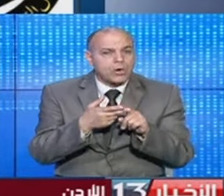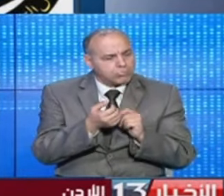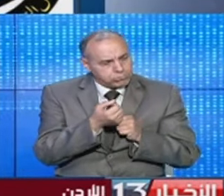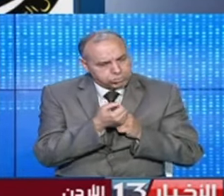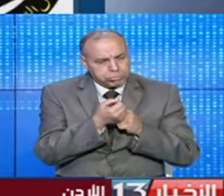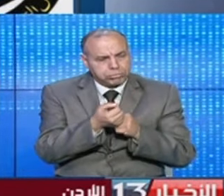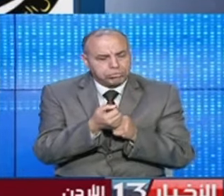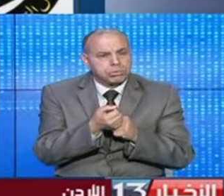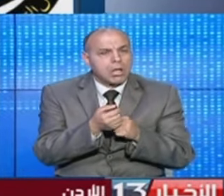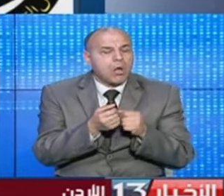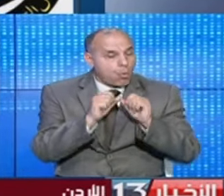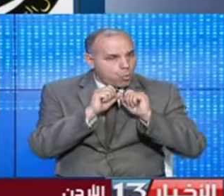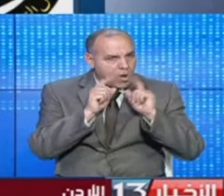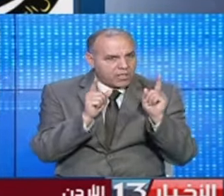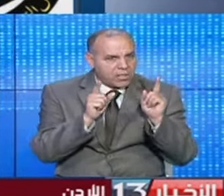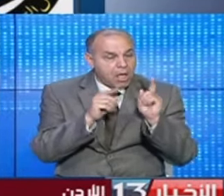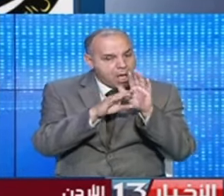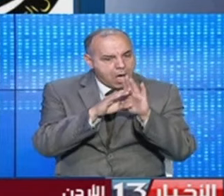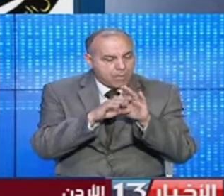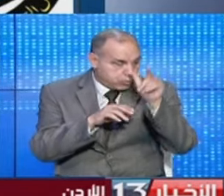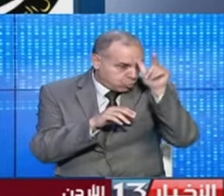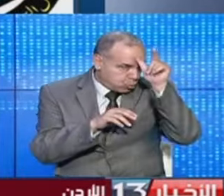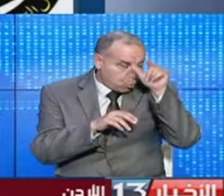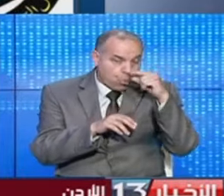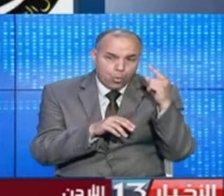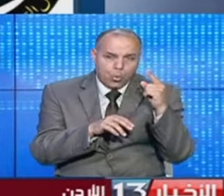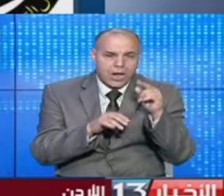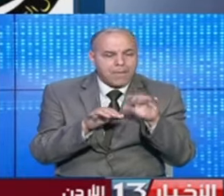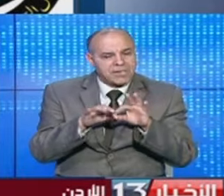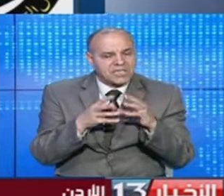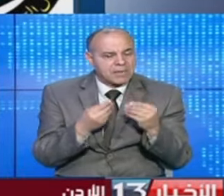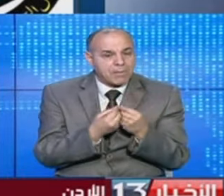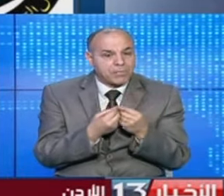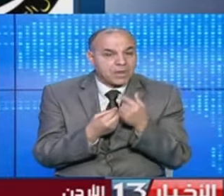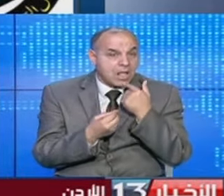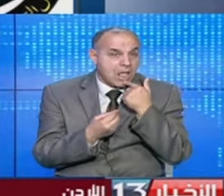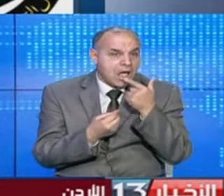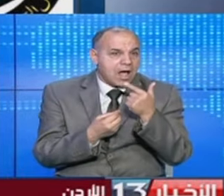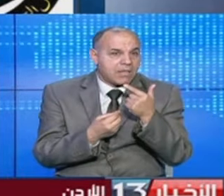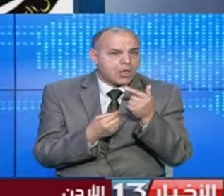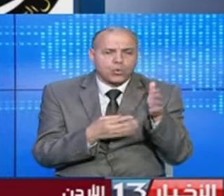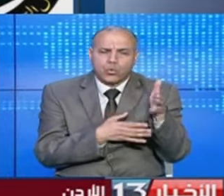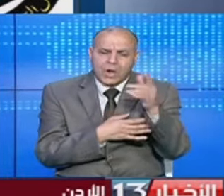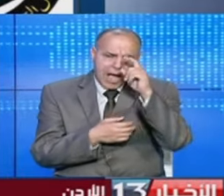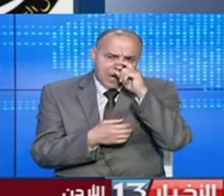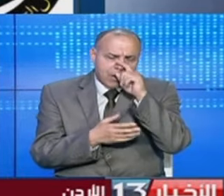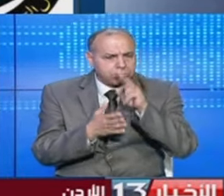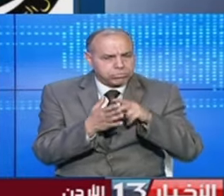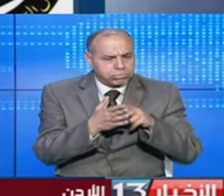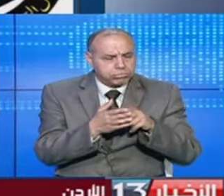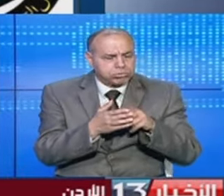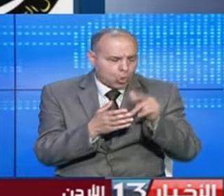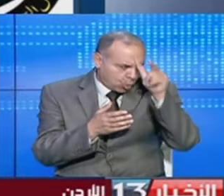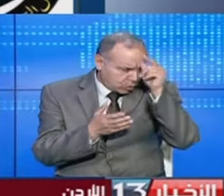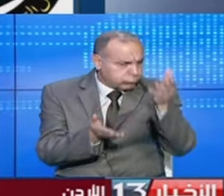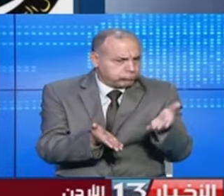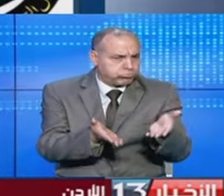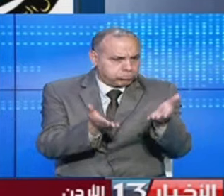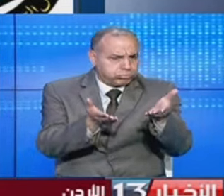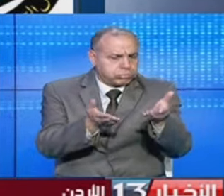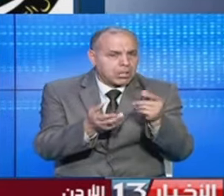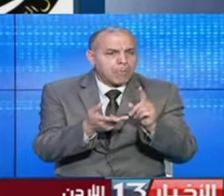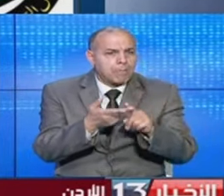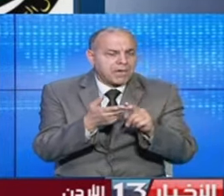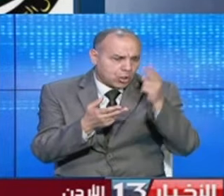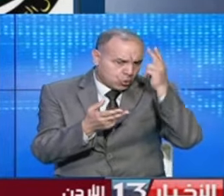المساندين، موضحا أن أمن المملكة من أمن دول المجلس. كما أيدت دول عربية قرارات السلطات الأردنية من